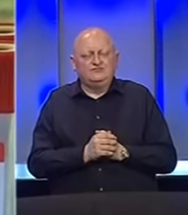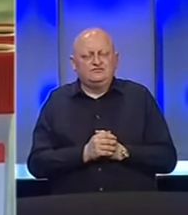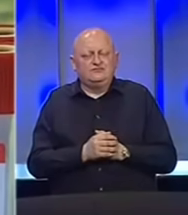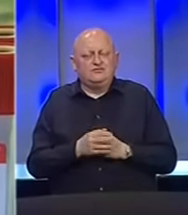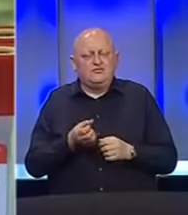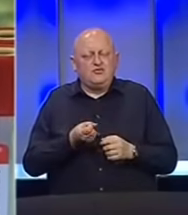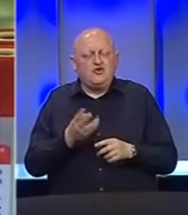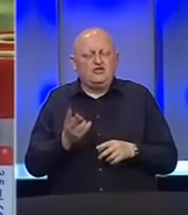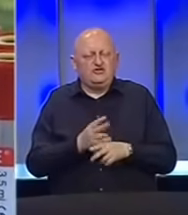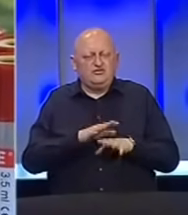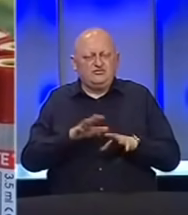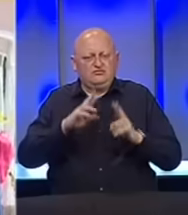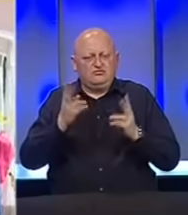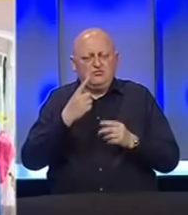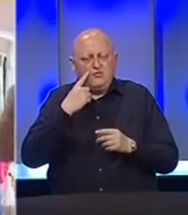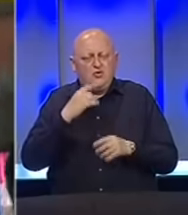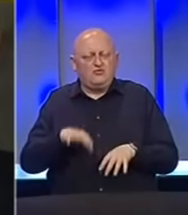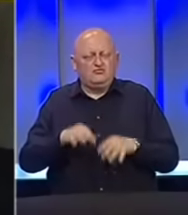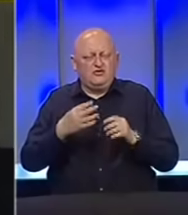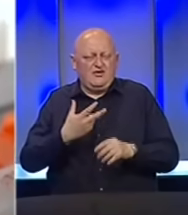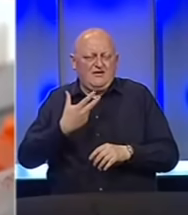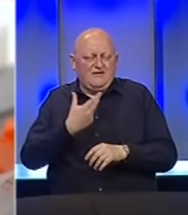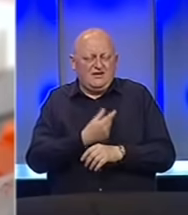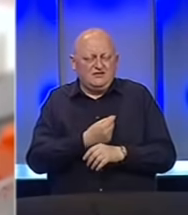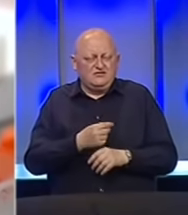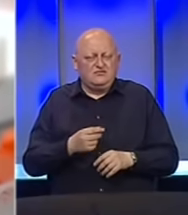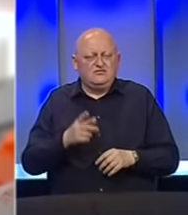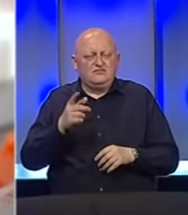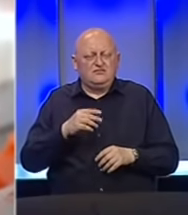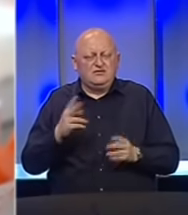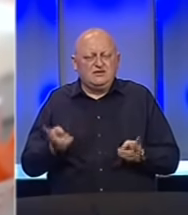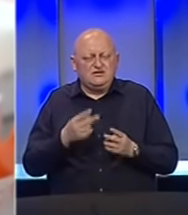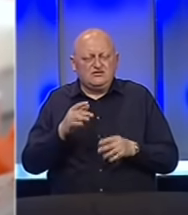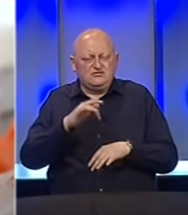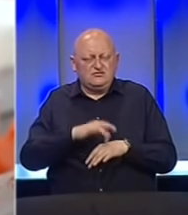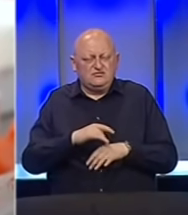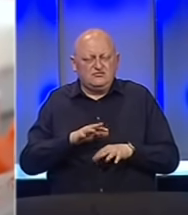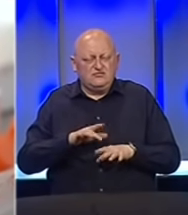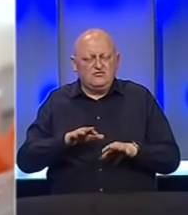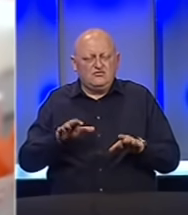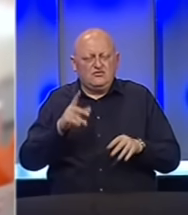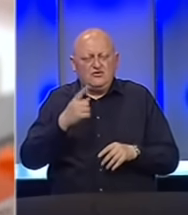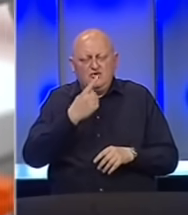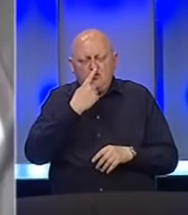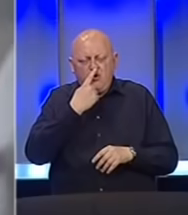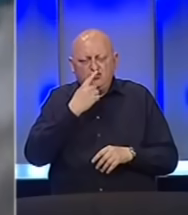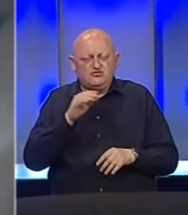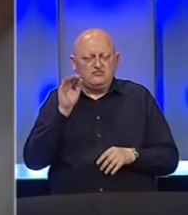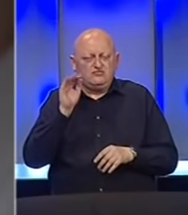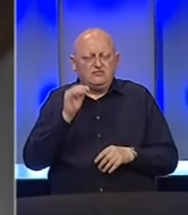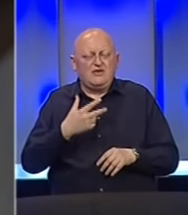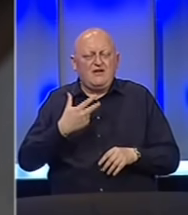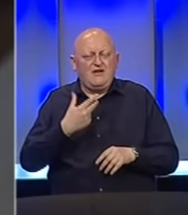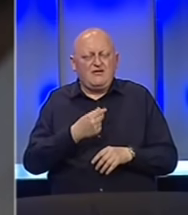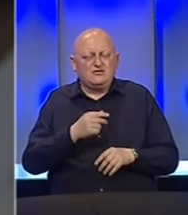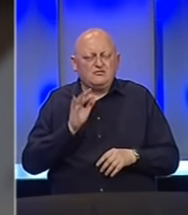Dok brojne zemlje širom svijeta pokušavaju otkriti vakcinu, iz Nacionalnog istraživačkog centra za epidemiologiju u Moskvi poručuju da bi